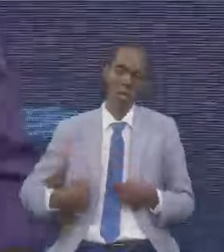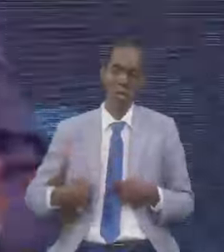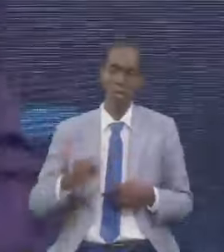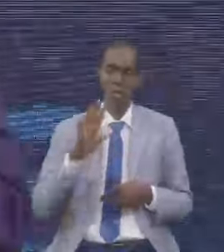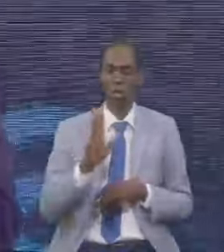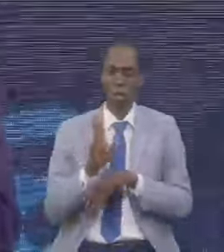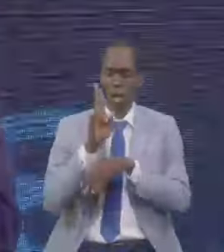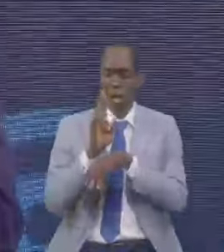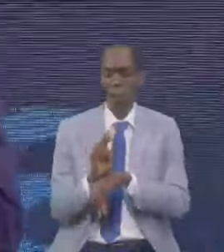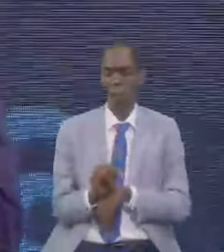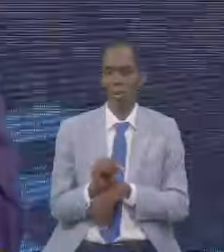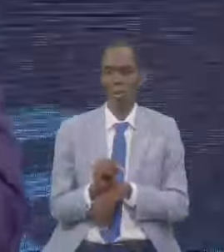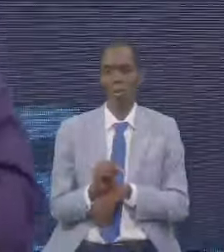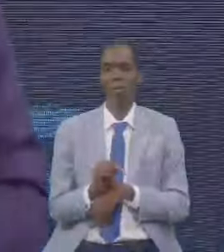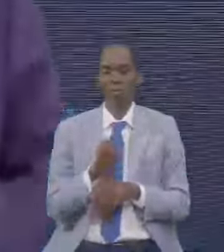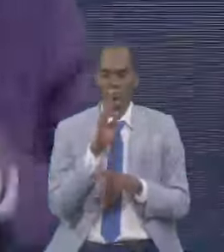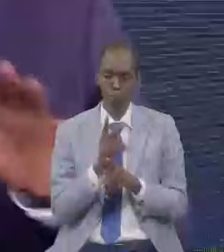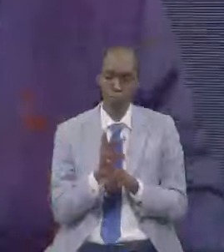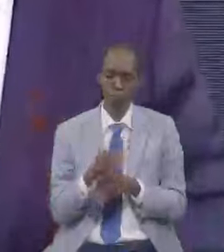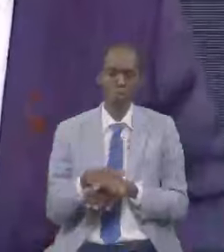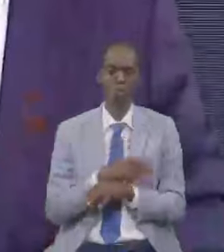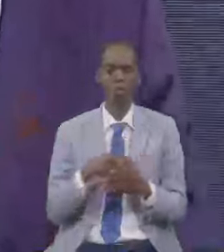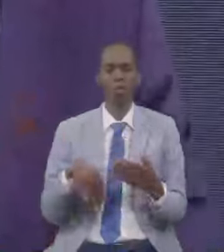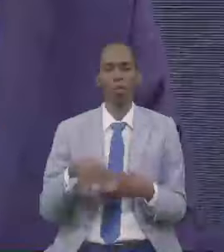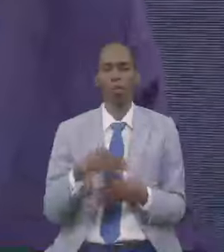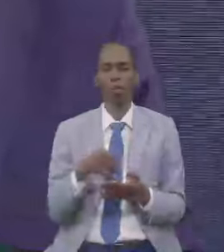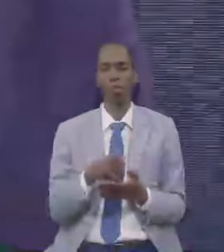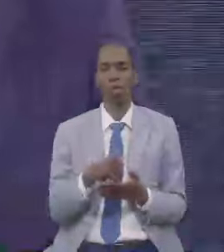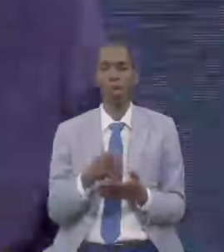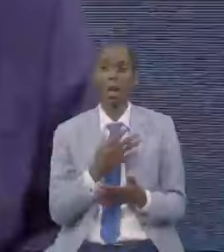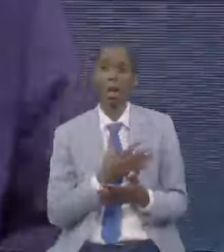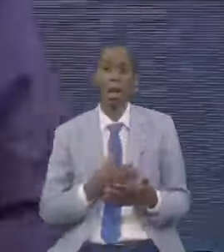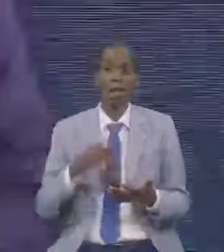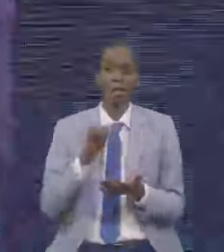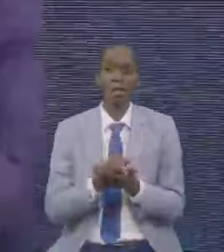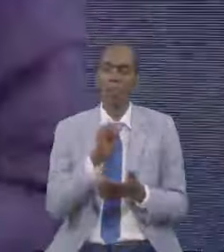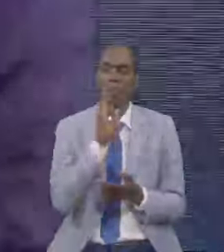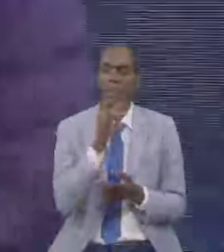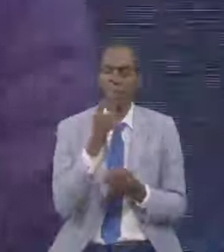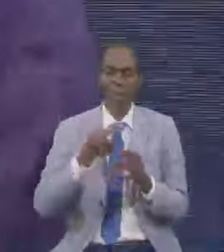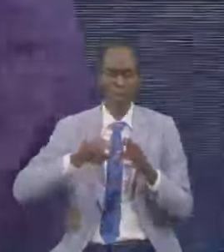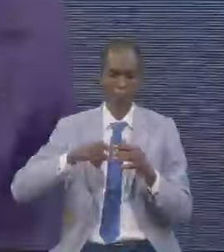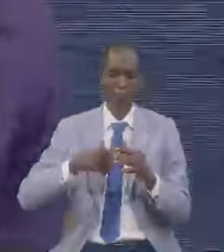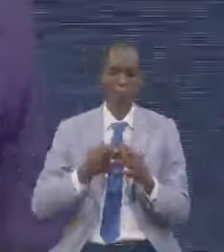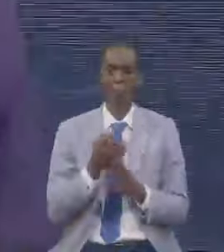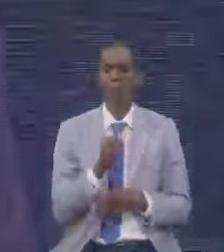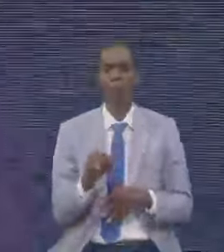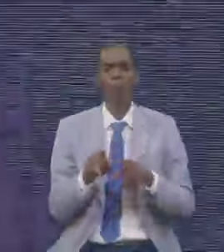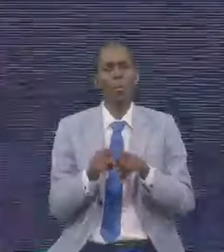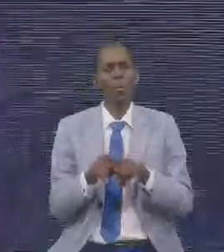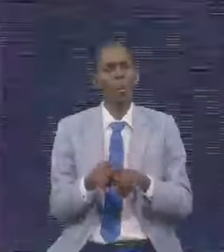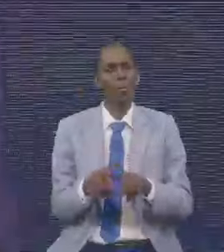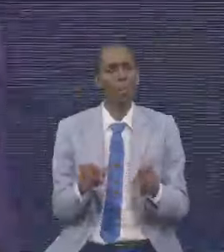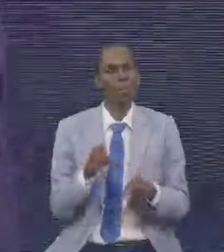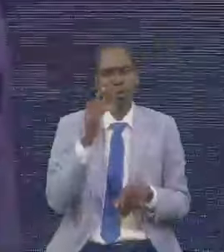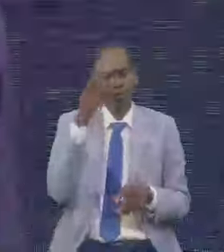అలవాట్లను వాచ్ ఓవర్ దెం, గమనించుకోవాలి. అండ్ దట్ ఇస్ ద బిగినింగ్. అది ఆరంభం. బట్ యు నో ప్రైమరీ స్కూల్ డస్ నాట్